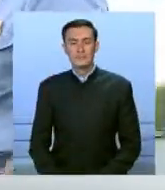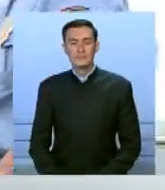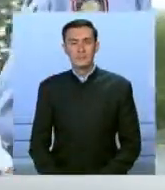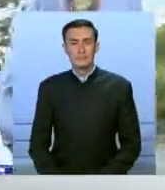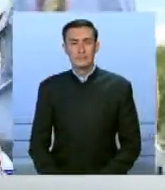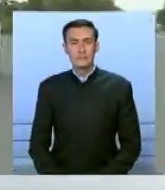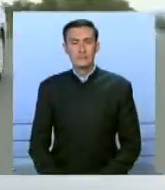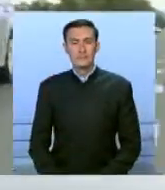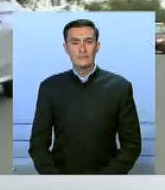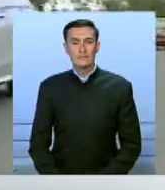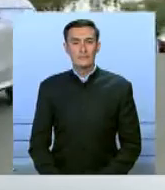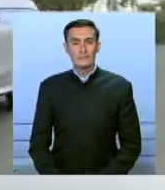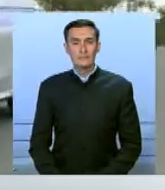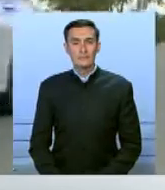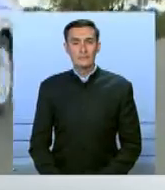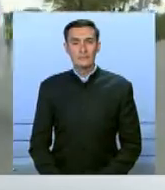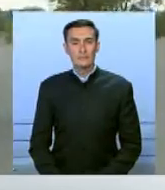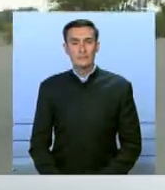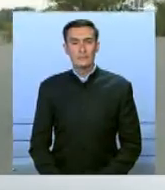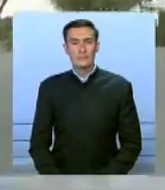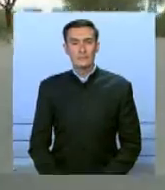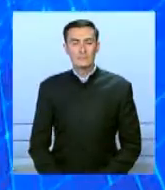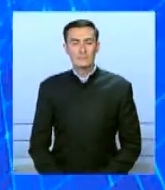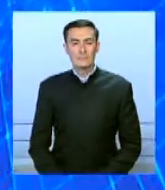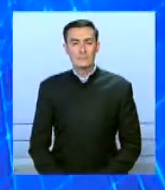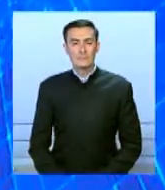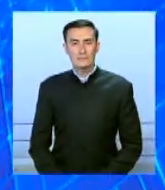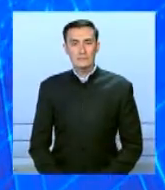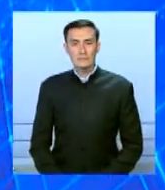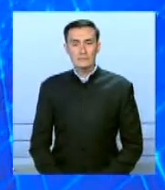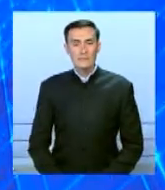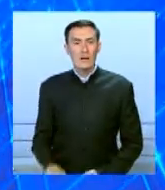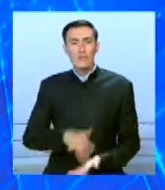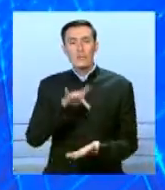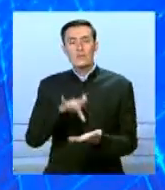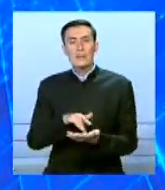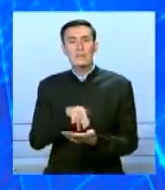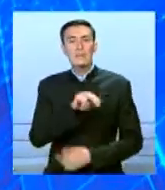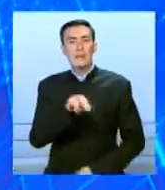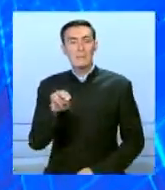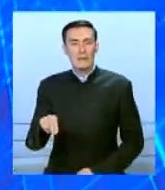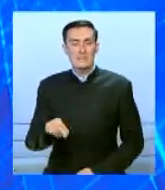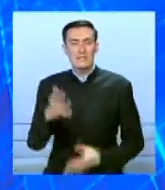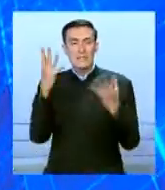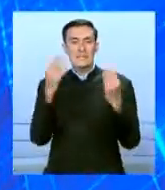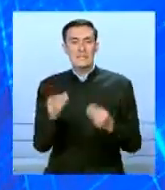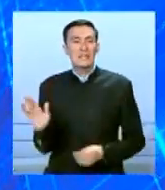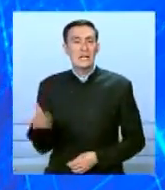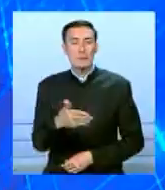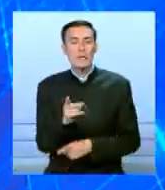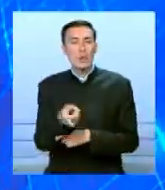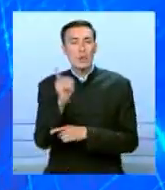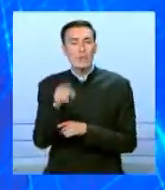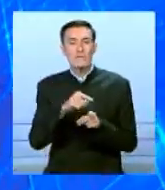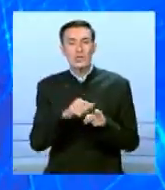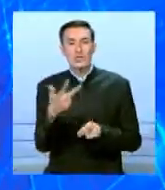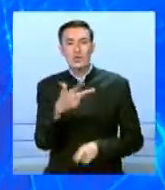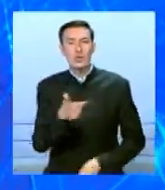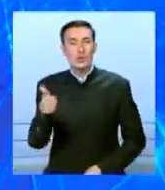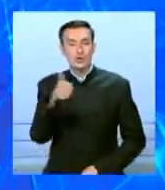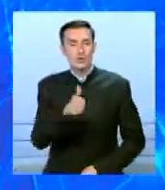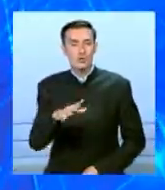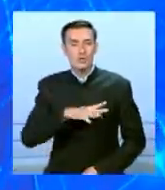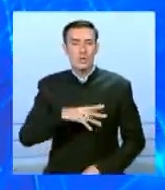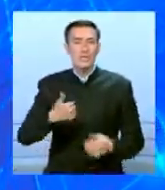Хабар 24, Алматинская область. В Петропавловске прошел день карася. В рыбной ловле на протяжении 3 часов